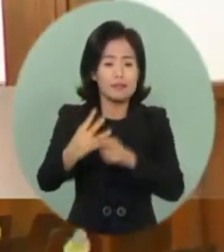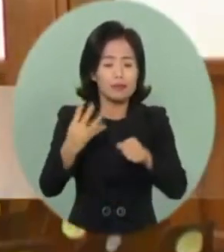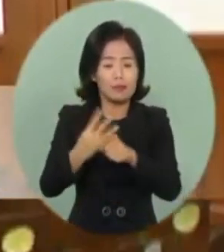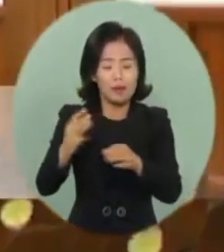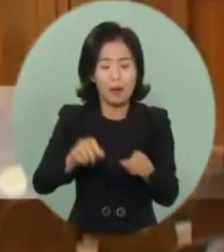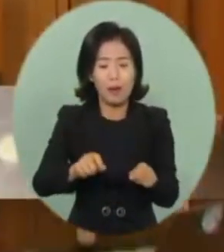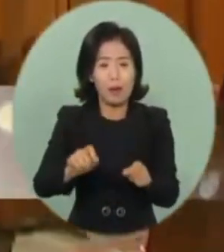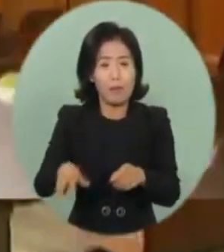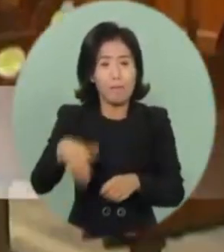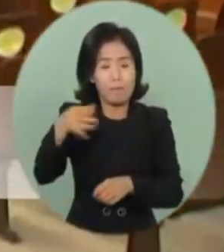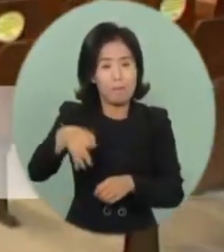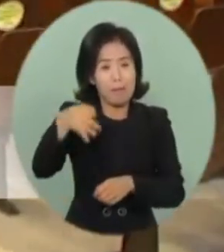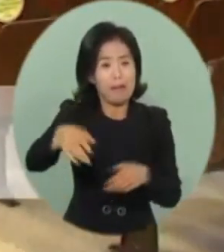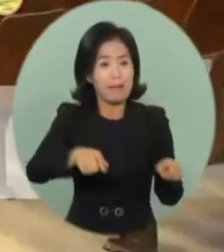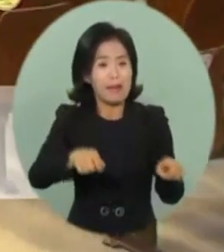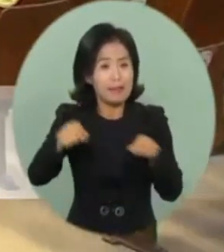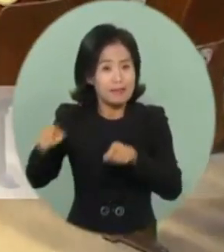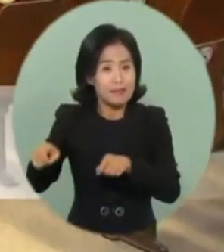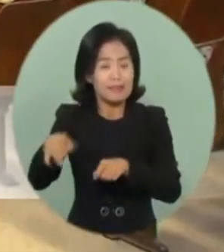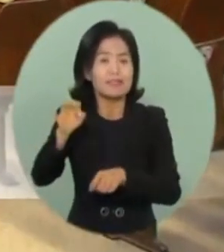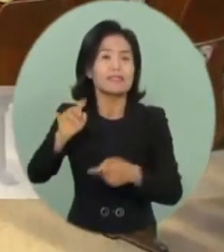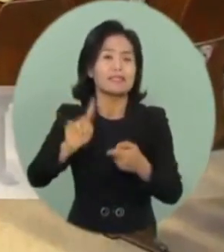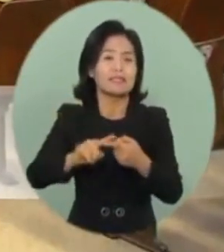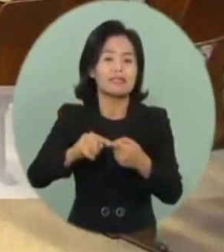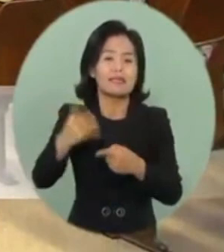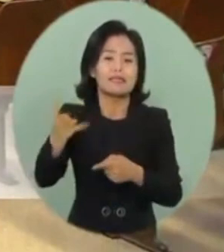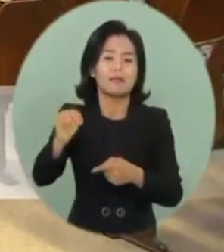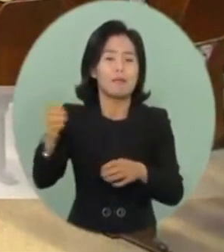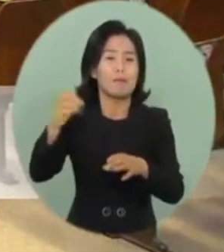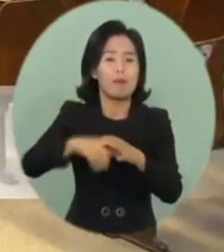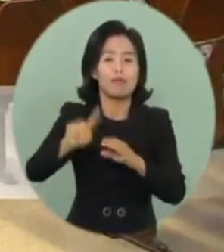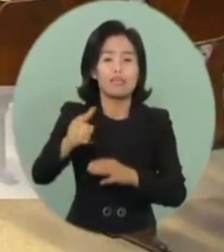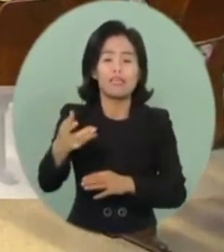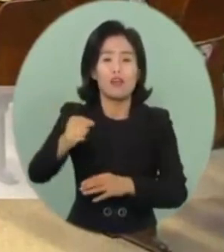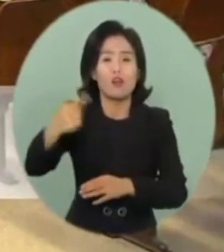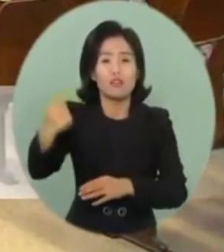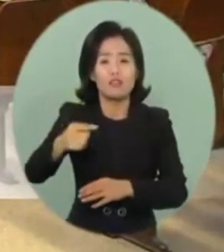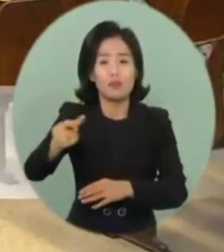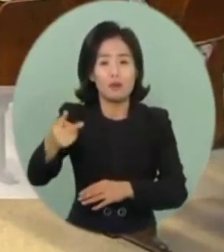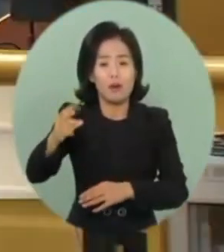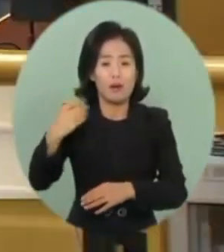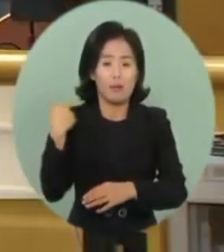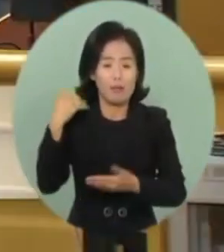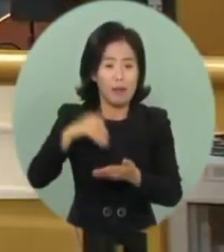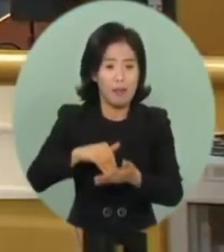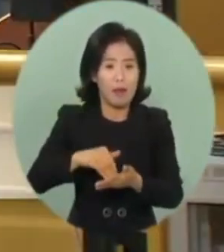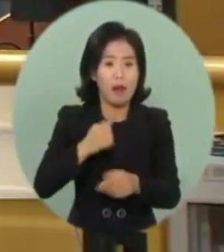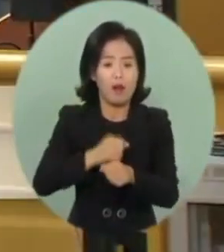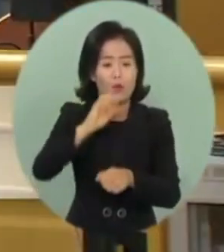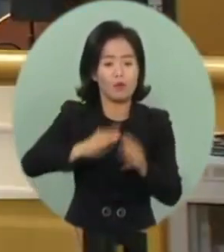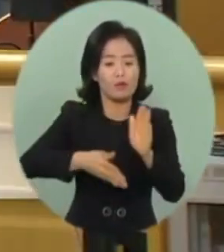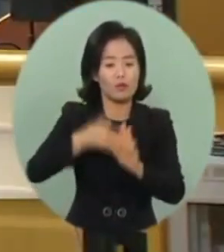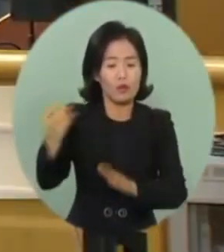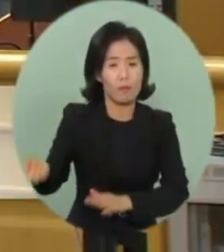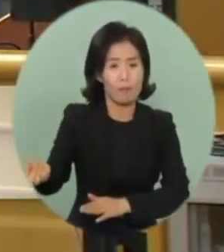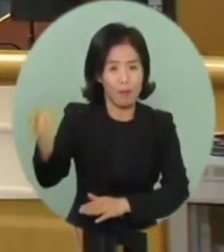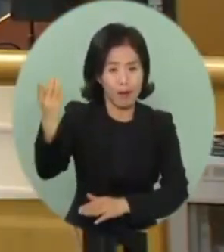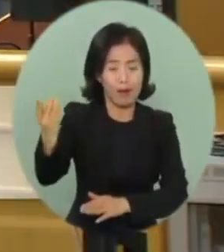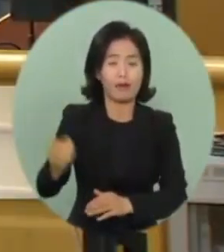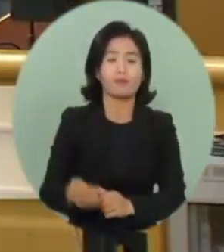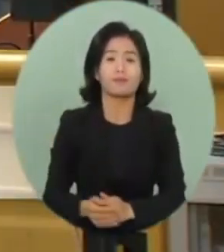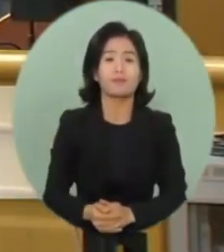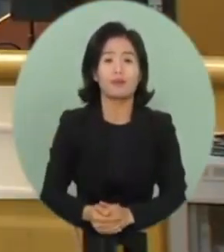반납하지 않아 생긴 지연이자 4천만 원을 더한 1억 1200만 원을 반납하며 광주시에 을